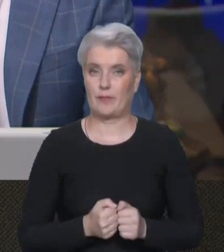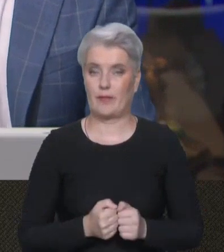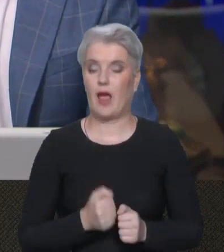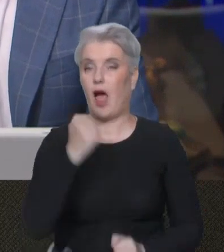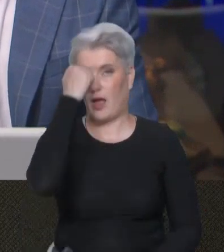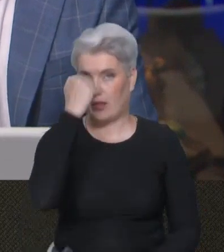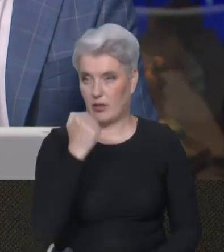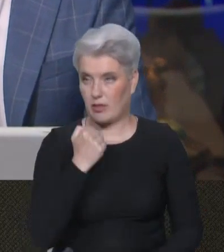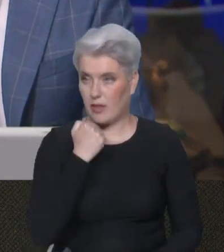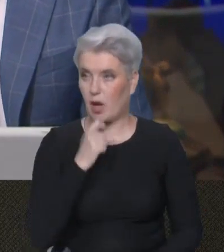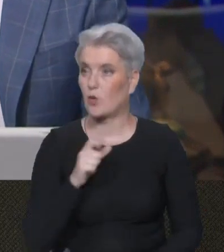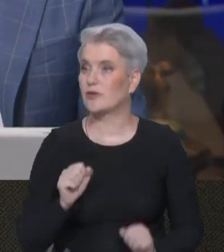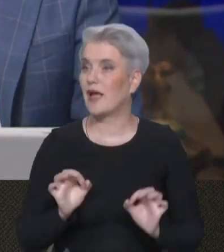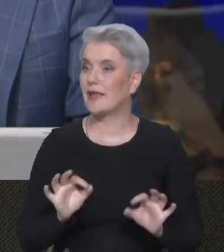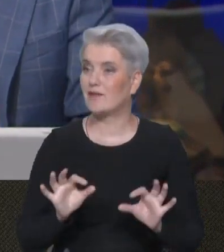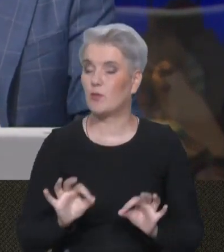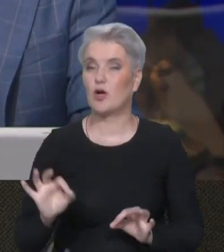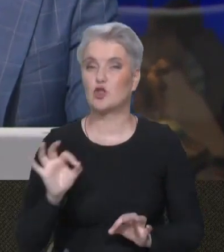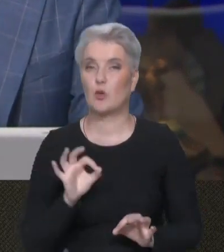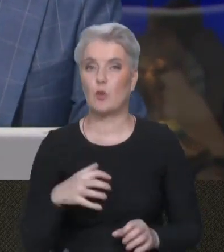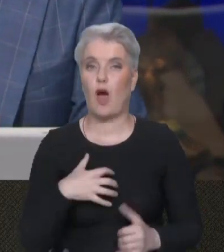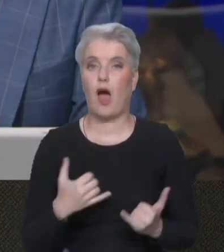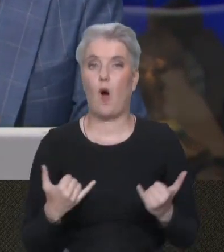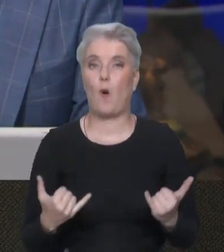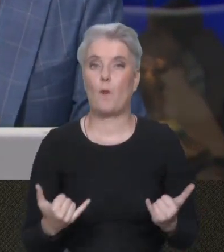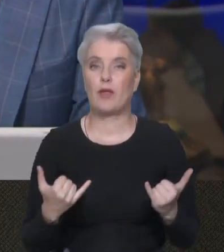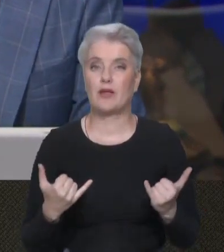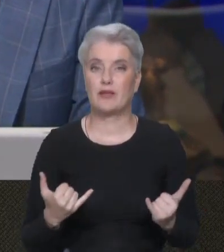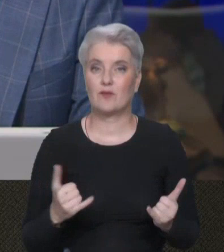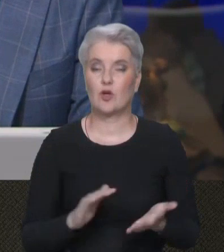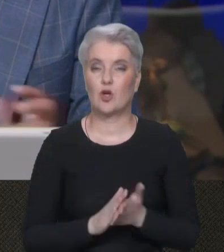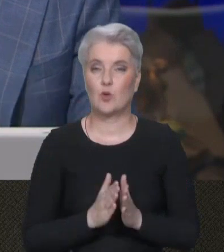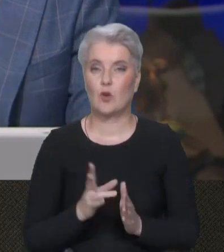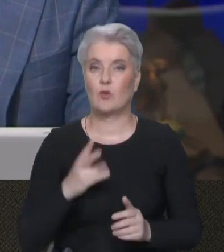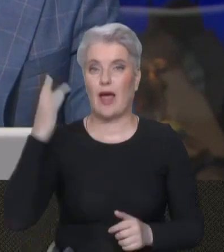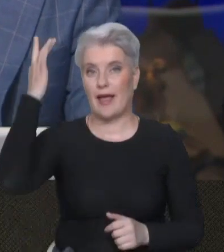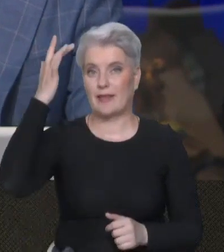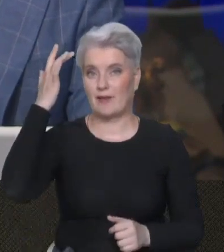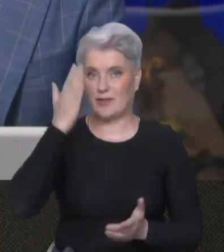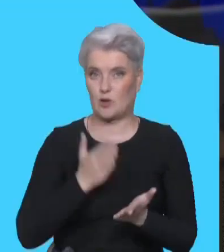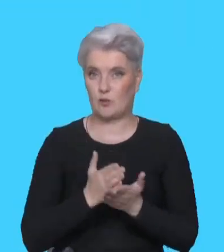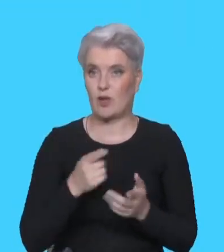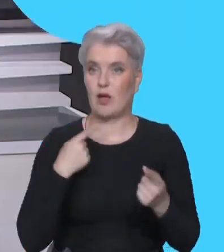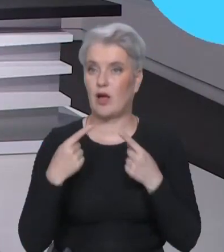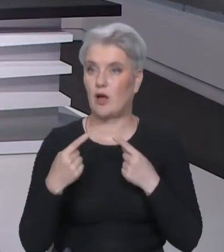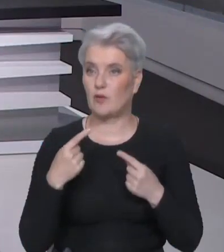за розповідь про оперативну ситуацію на Таврійському напрямку. Спілкувалися з Валерієм